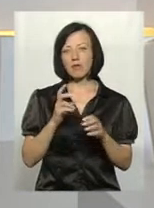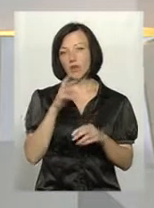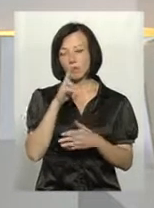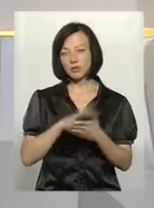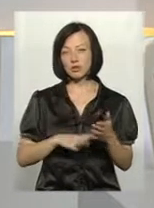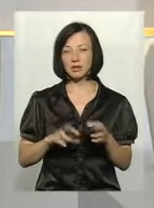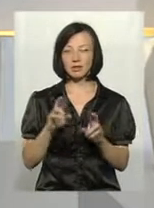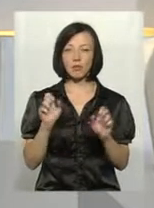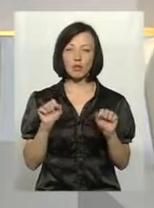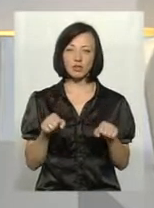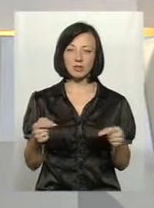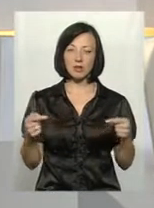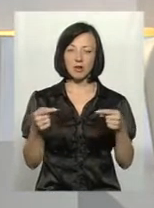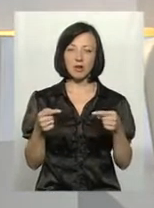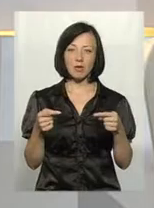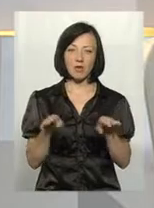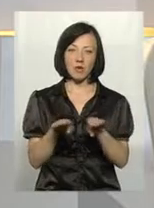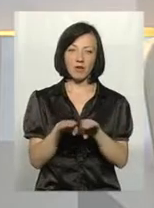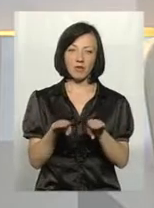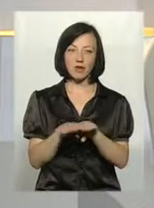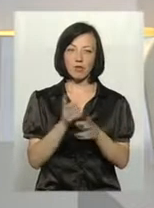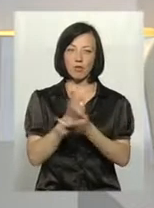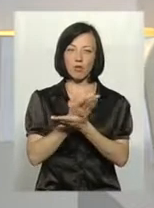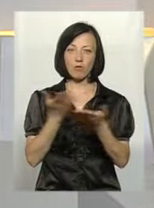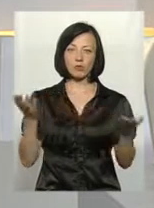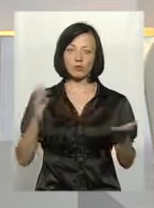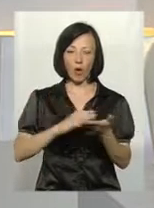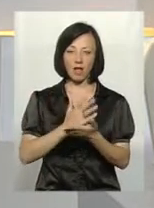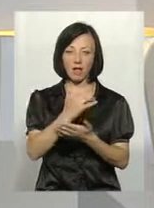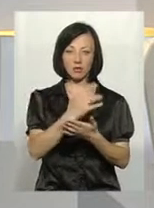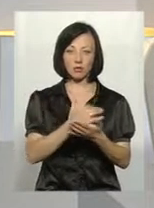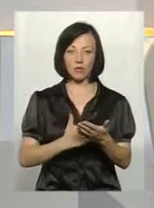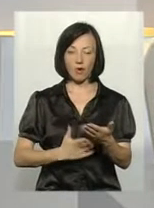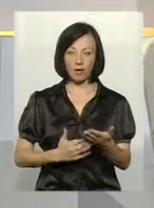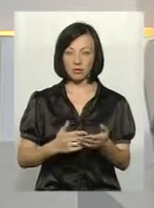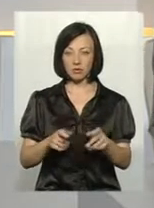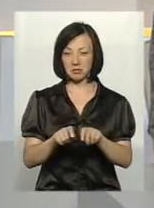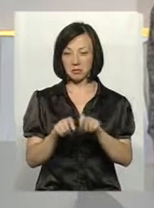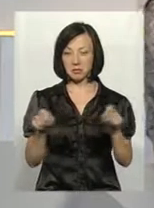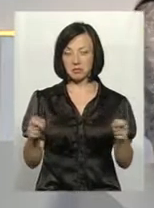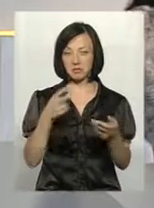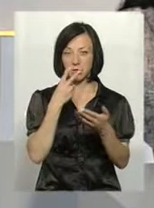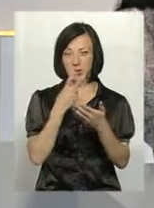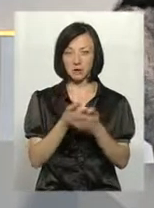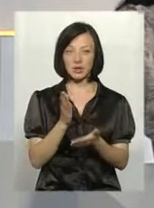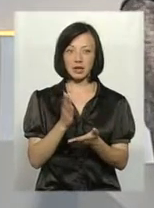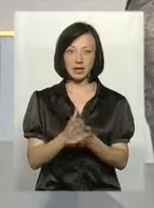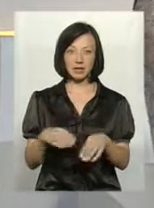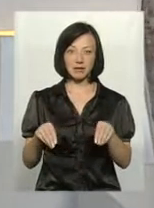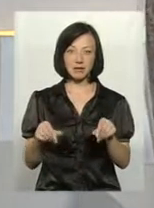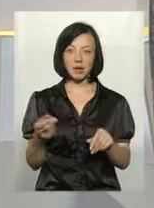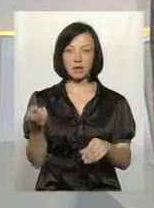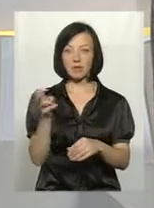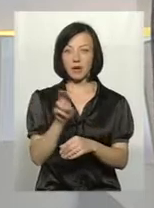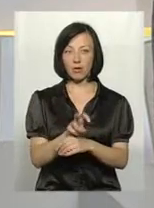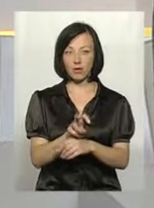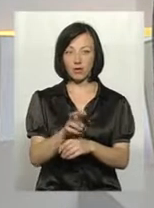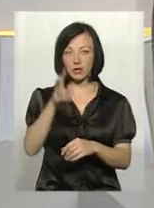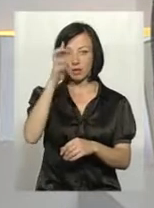коректне, маємо публічну кадастрову карту, відкриваємо її, начебто бачимо, є земля. Приходимо